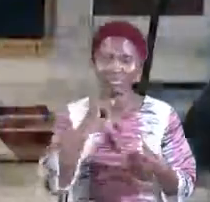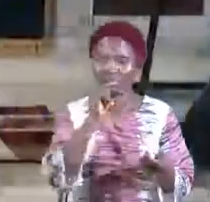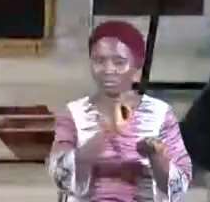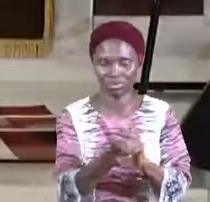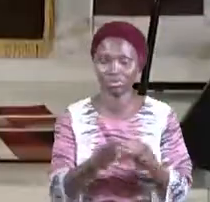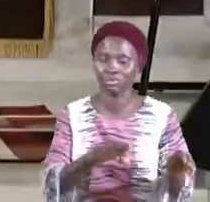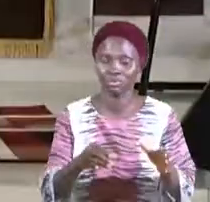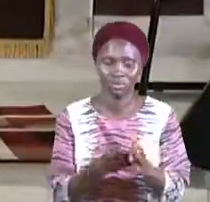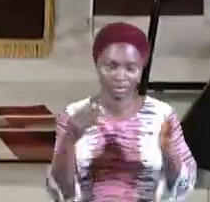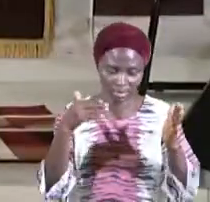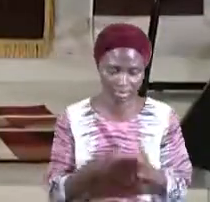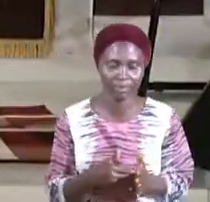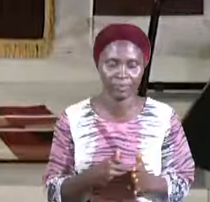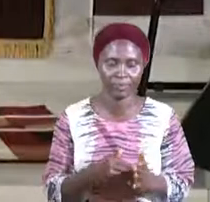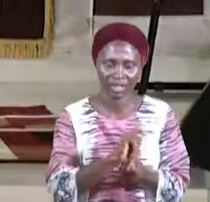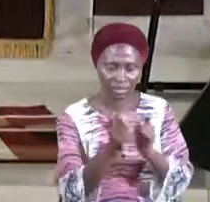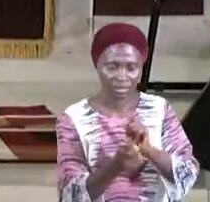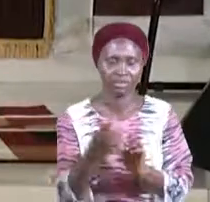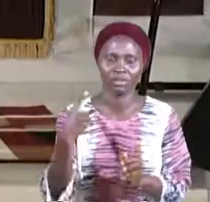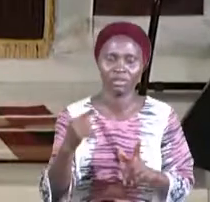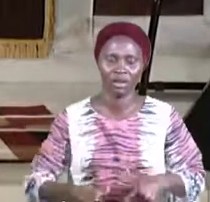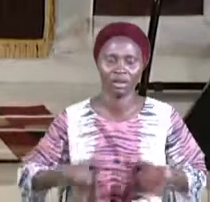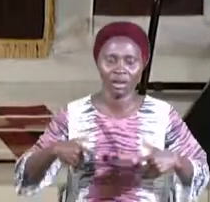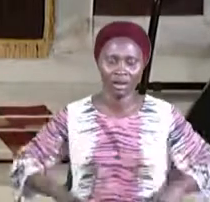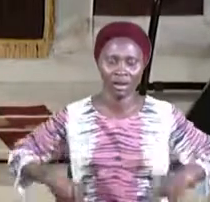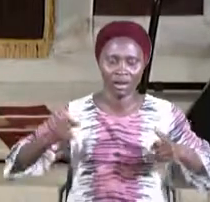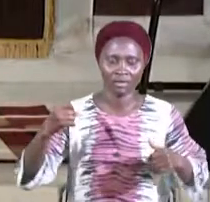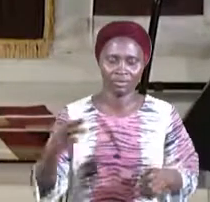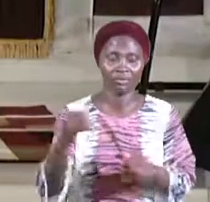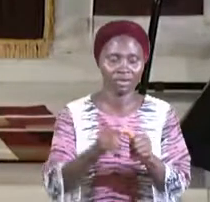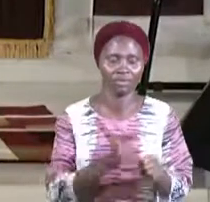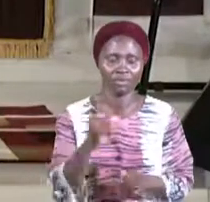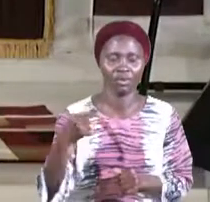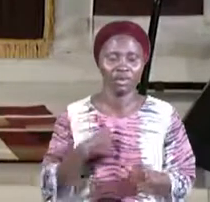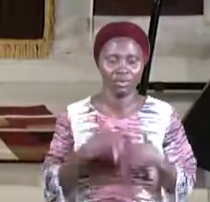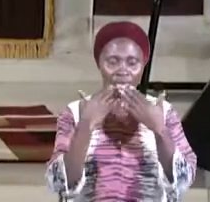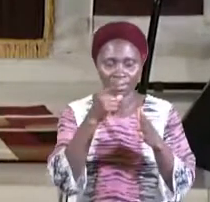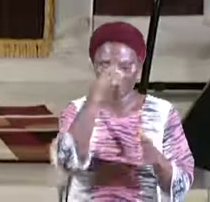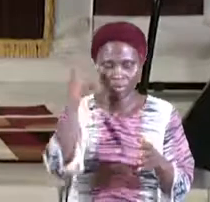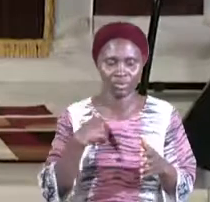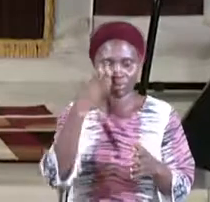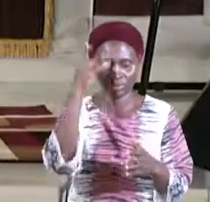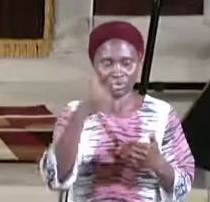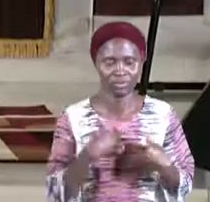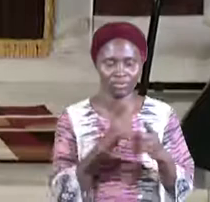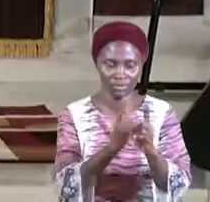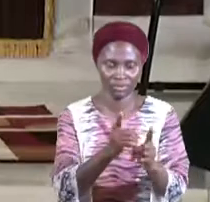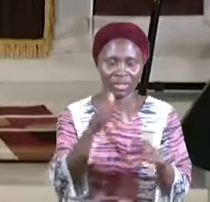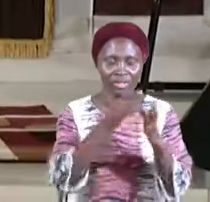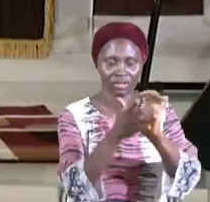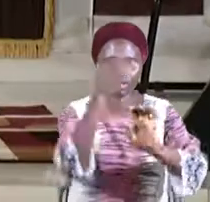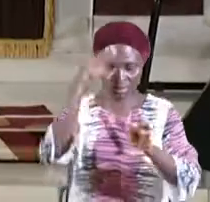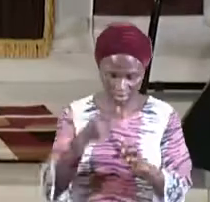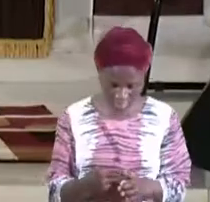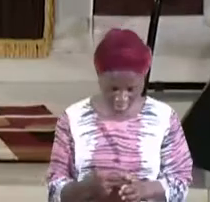fais-le encore. Transforme la vie de chacun de nous. Nous te remercions pour l'exaucement. Au